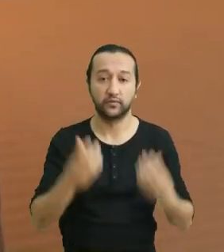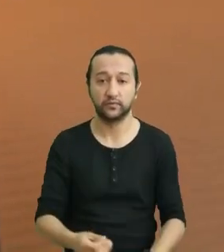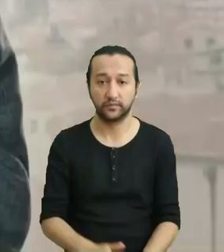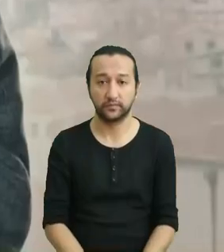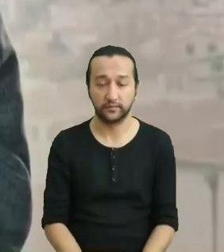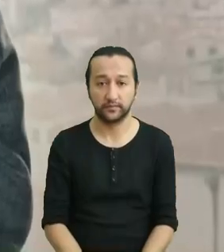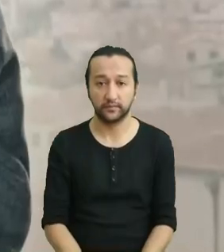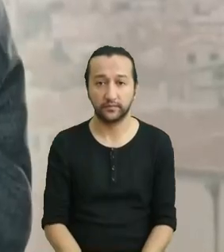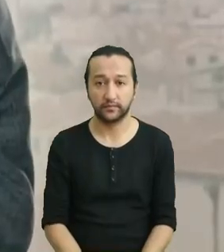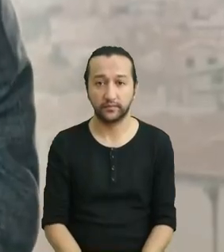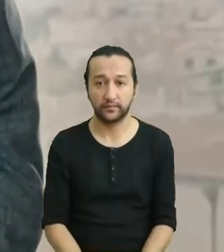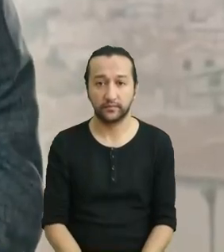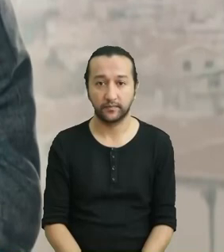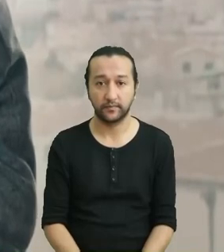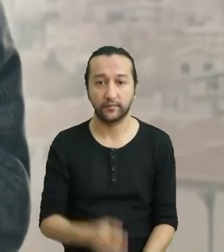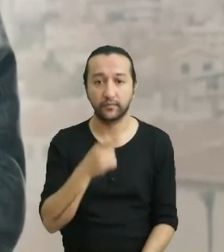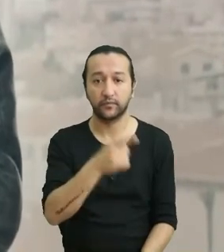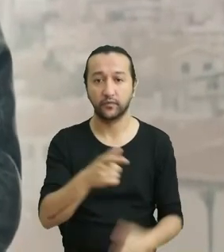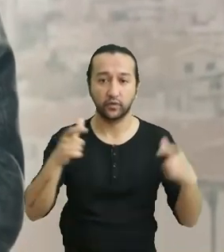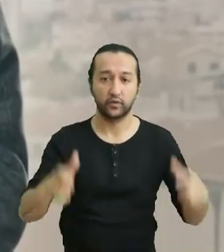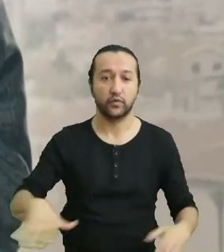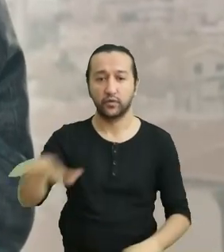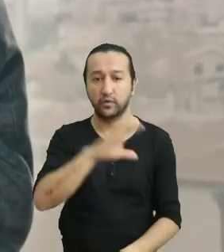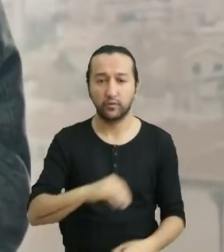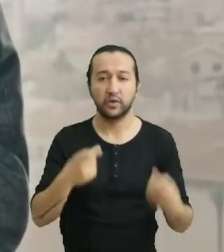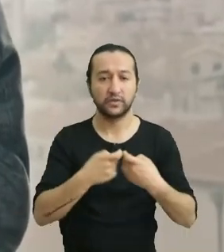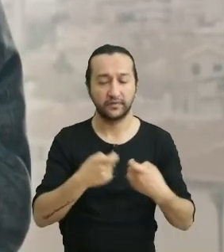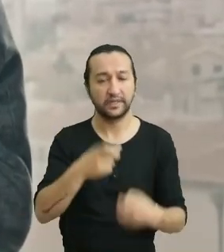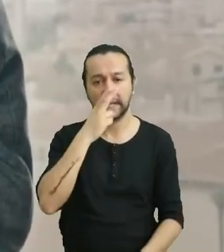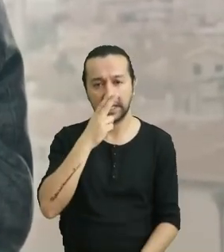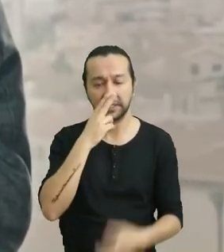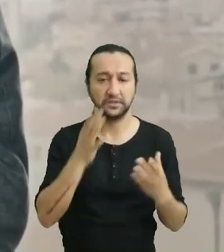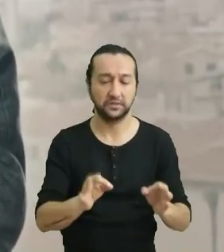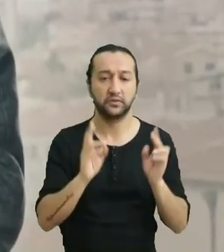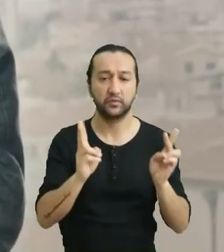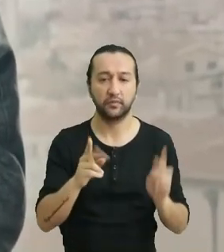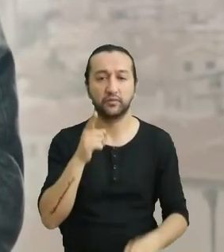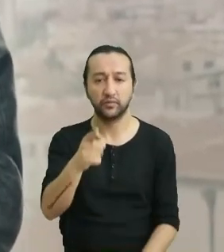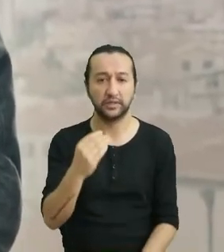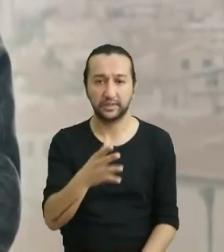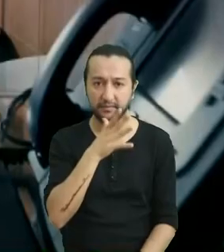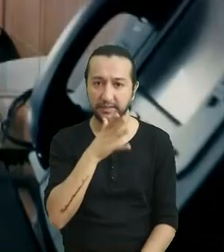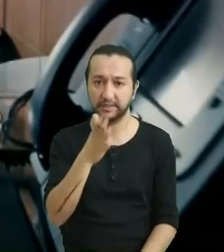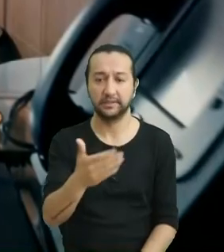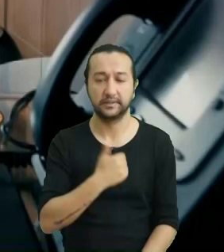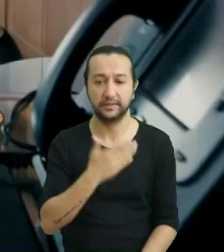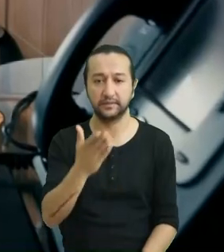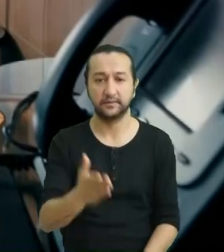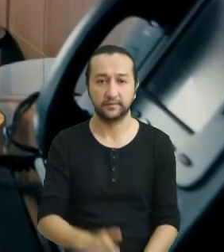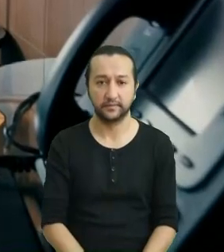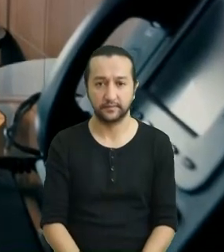ortasındayız. Bu coğrafya böyle savaşlara alışıktır Rafael. Bunu siz benden daha iyi